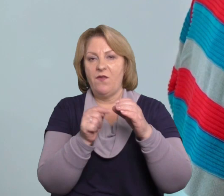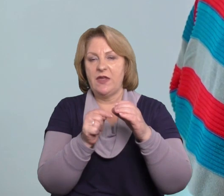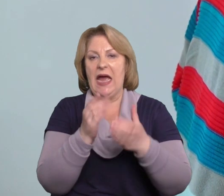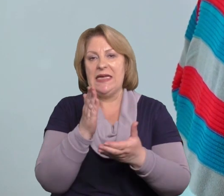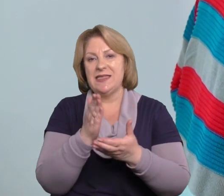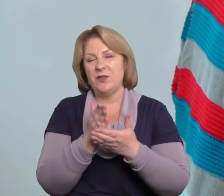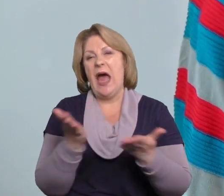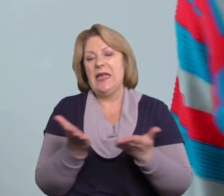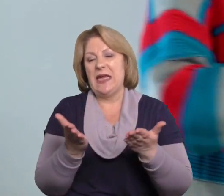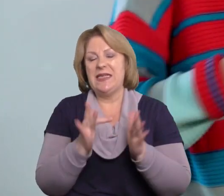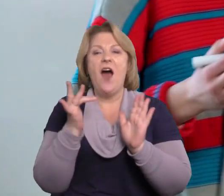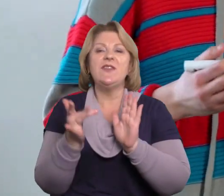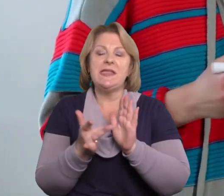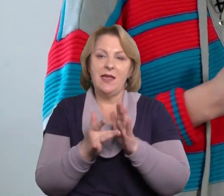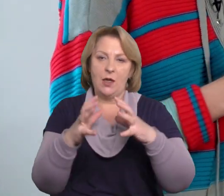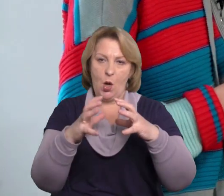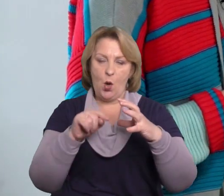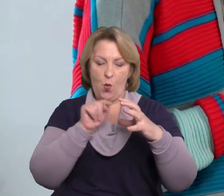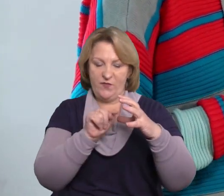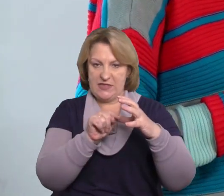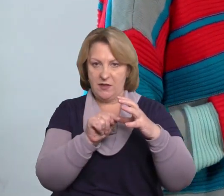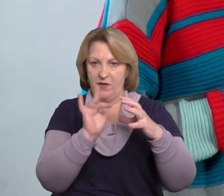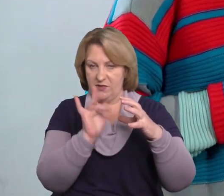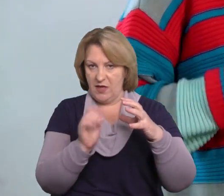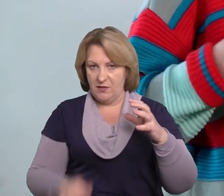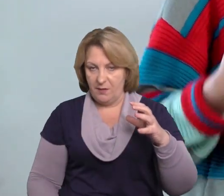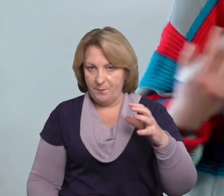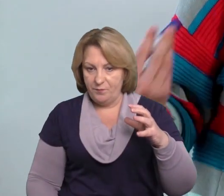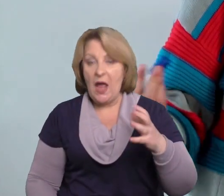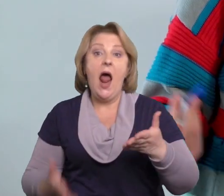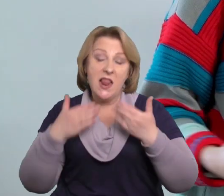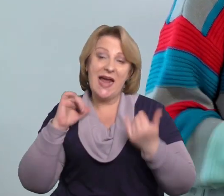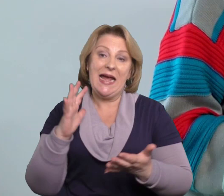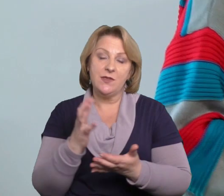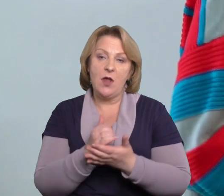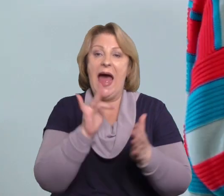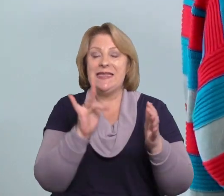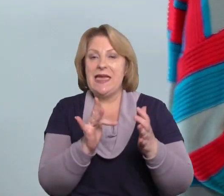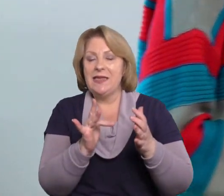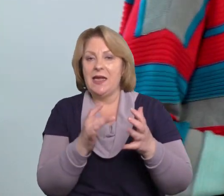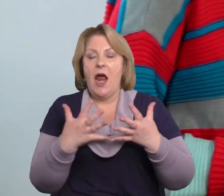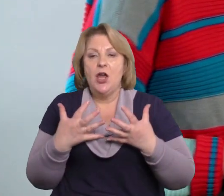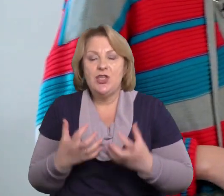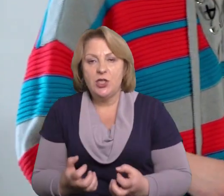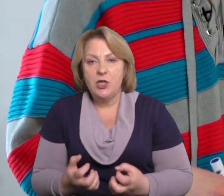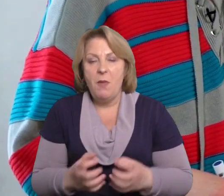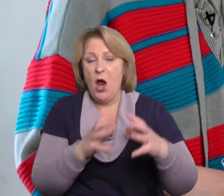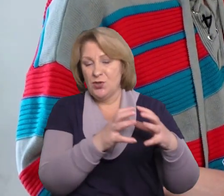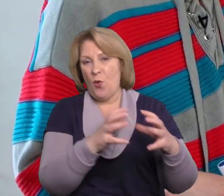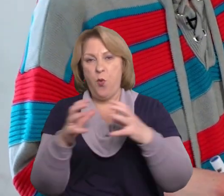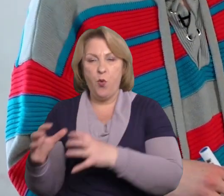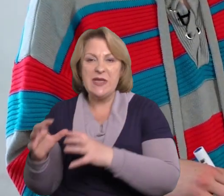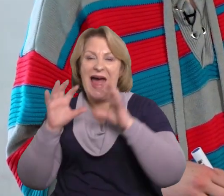в геометричному центрі кулі. Тому тут нам так само легко знайти центр тяжіння. Отже, з кулями